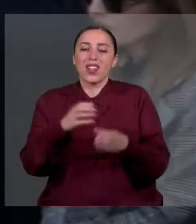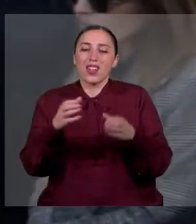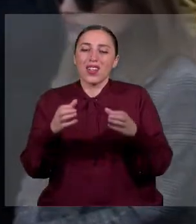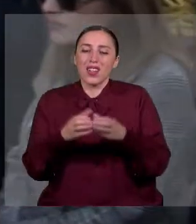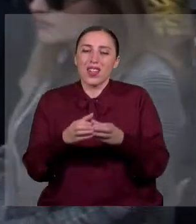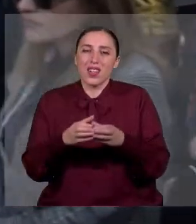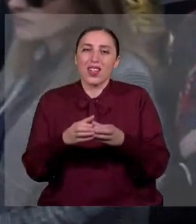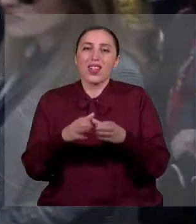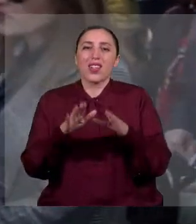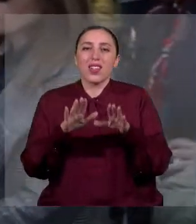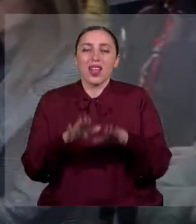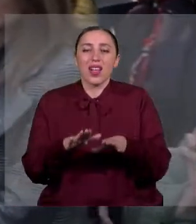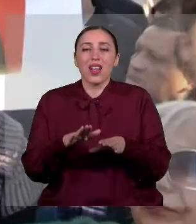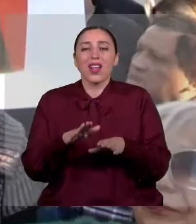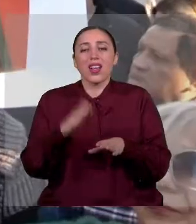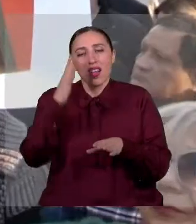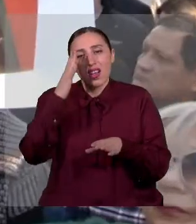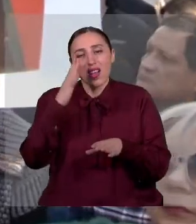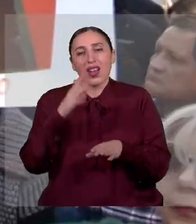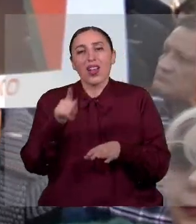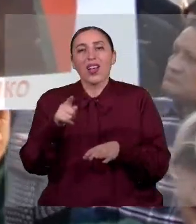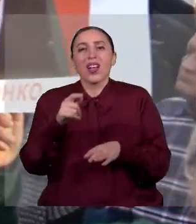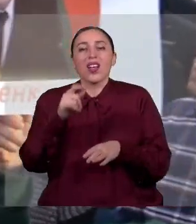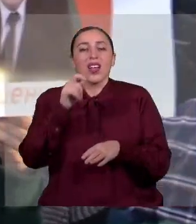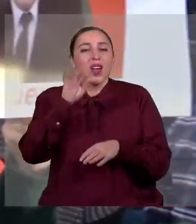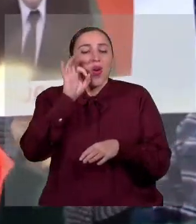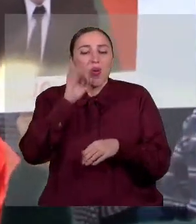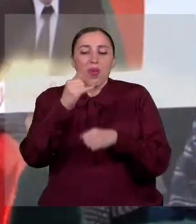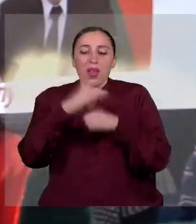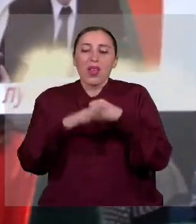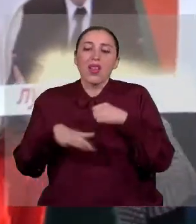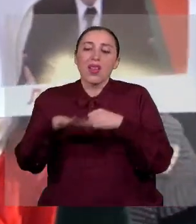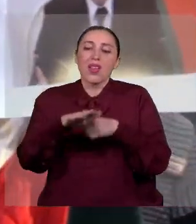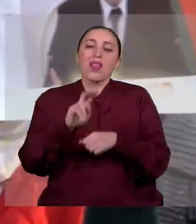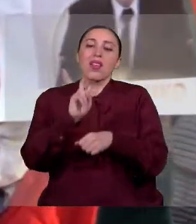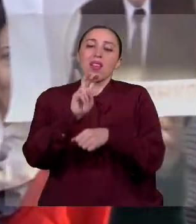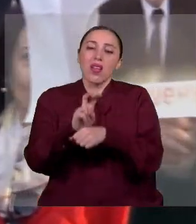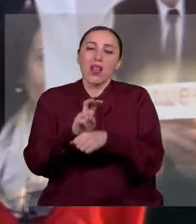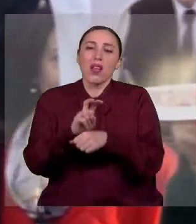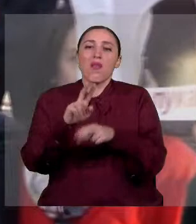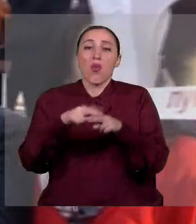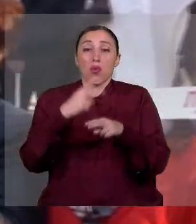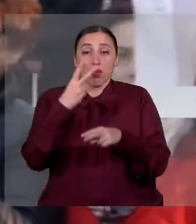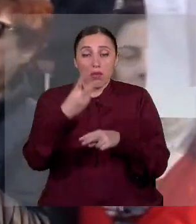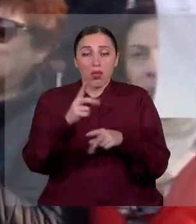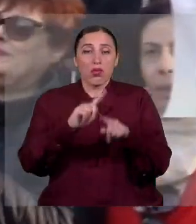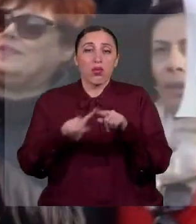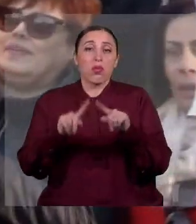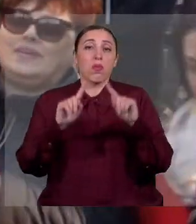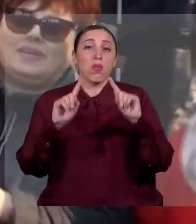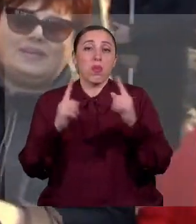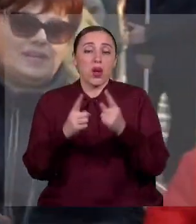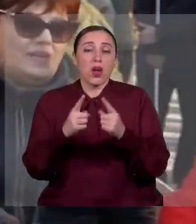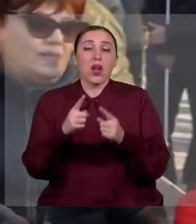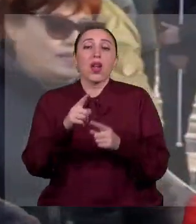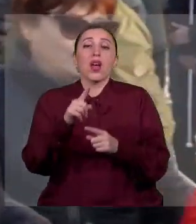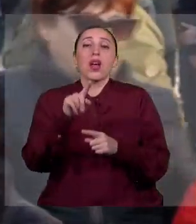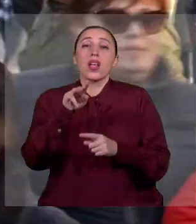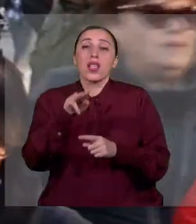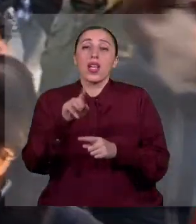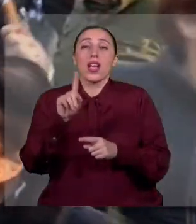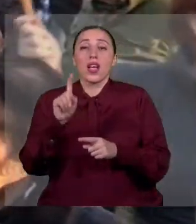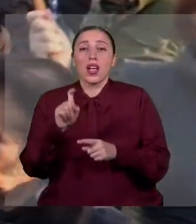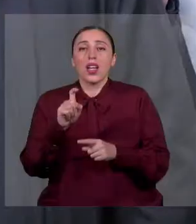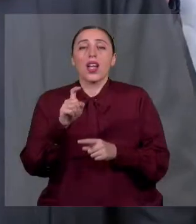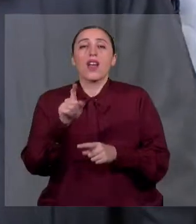գնում էին Ազատության հրապարակ, երբ ոստիկանները տեսնելով իրենց ձեռքի պաստառները Բերման ենթարկեցին իրեն ու կուսակցության 3